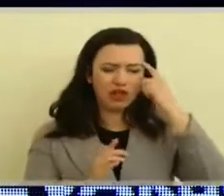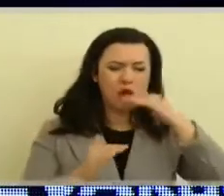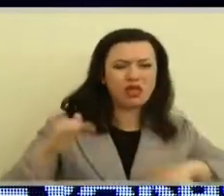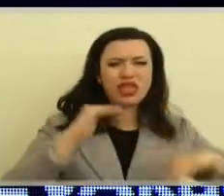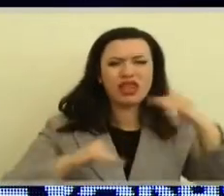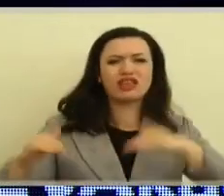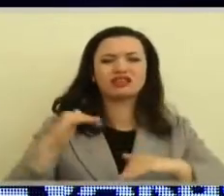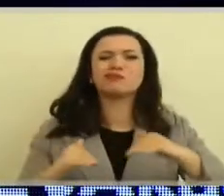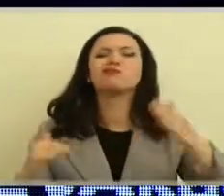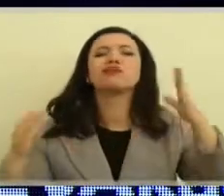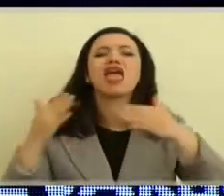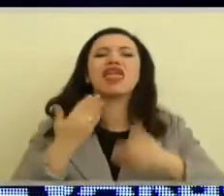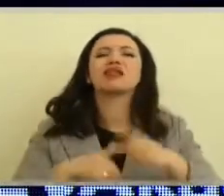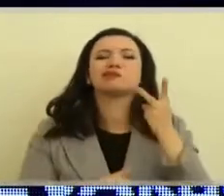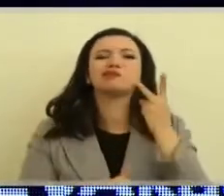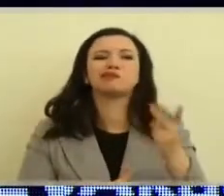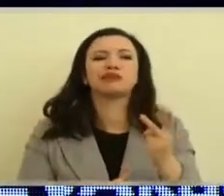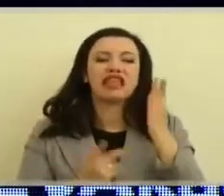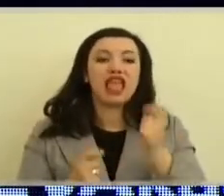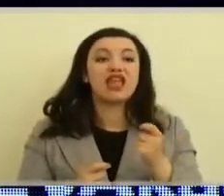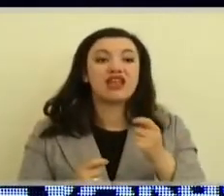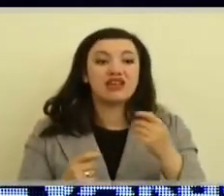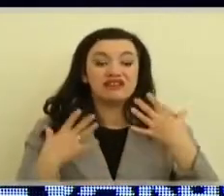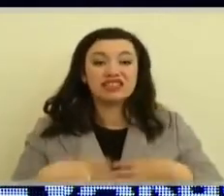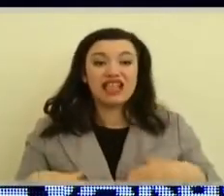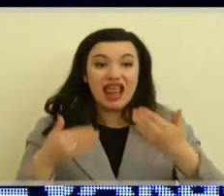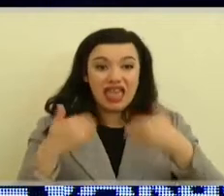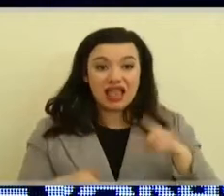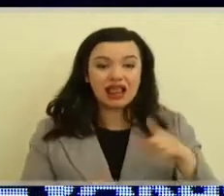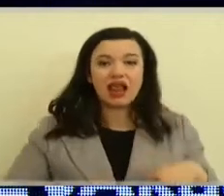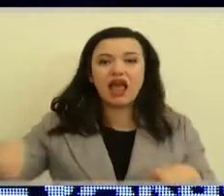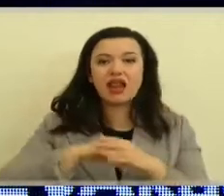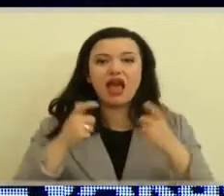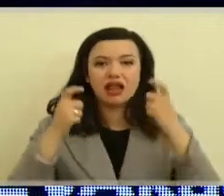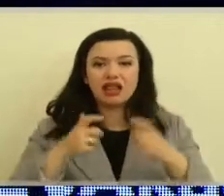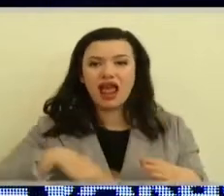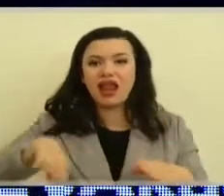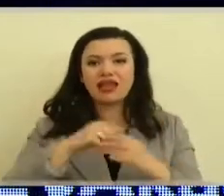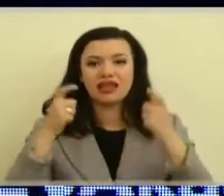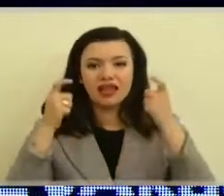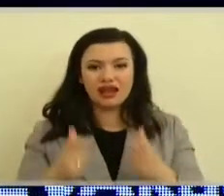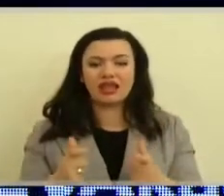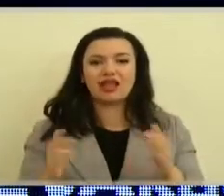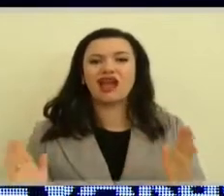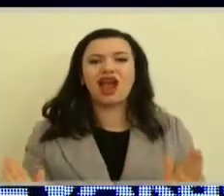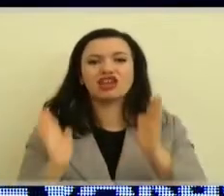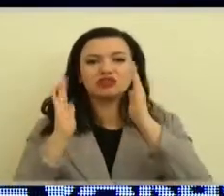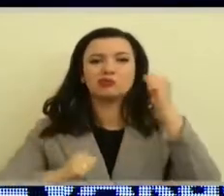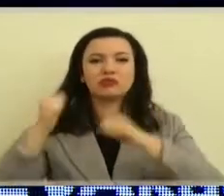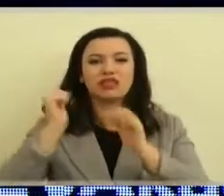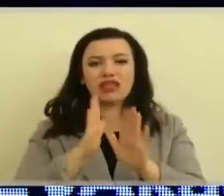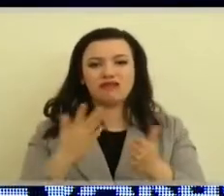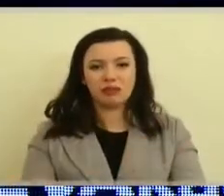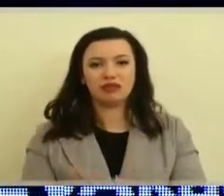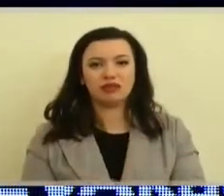ötekileştirmelerin getirdiği engeller, gerek fiziksel engellerle her an, her yerde karşılaşıp boğuşmaya devam